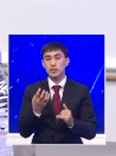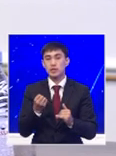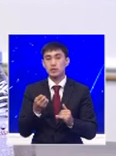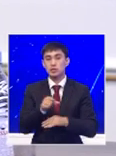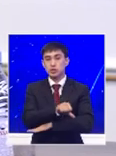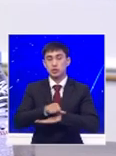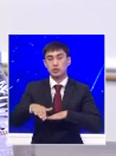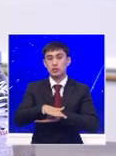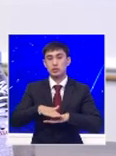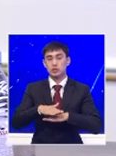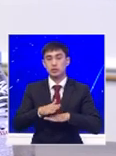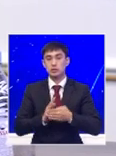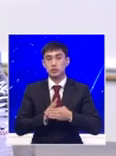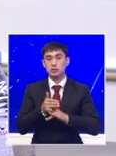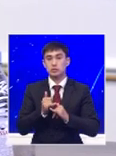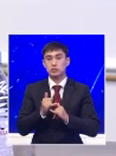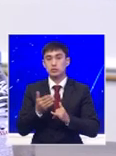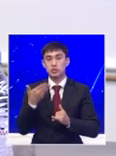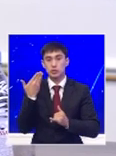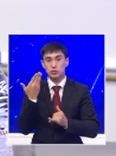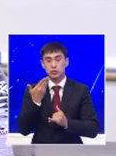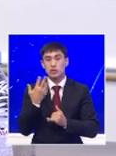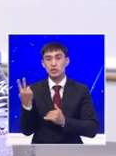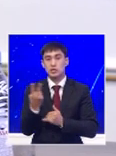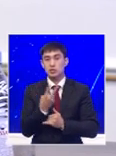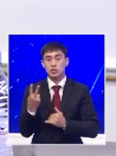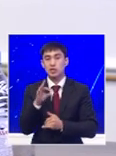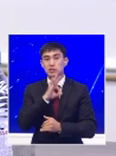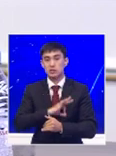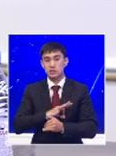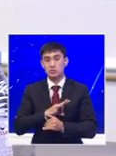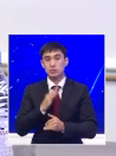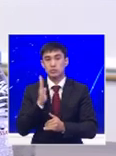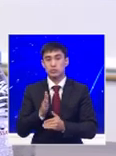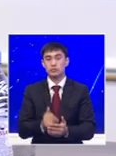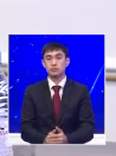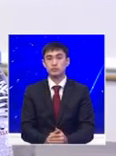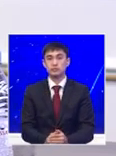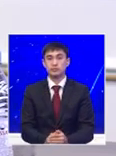шекаралық рәсімдерді жеңілдету, екі жаққа тиімді үйлестіру болып табылады.